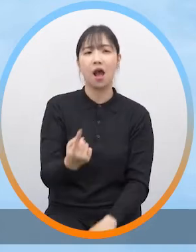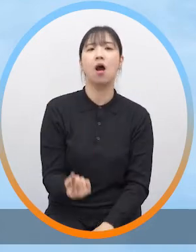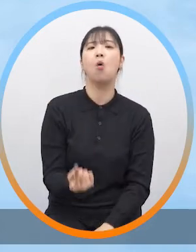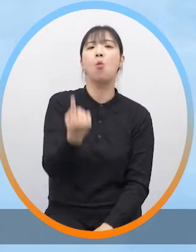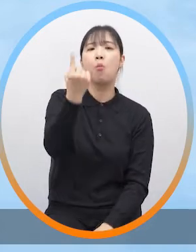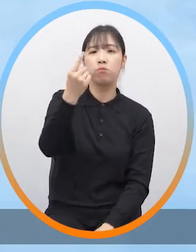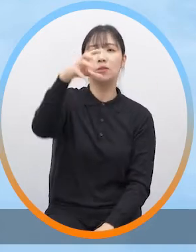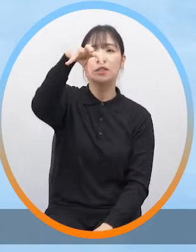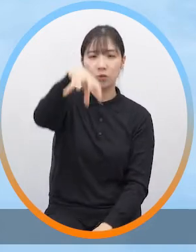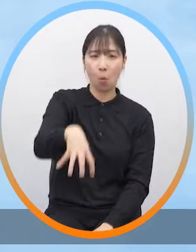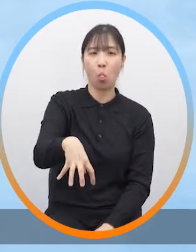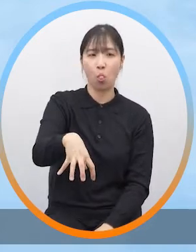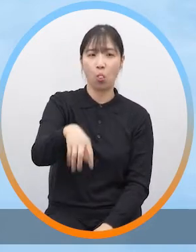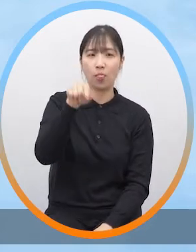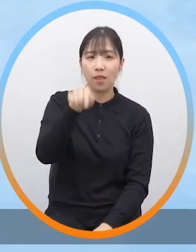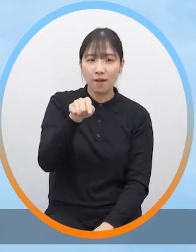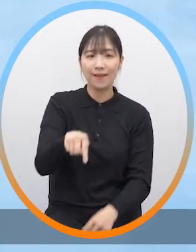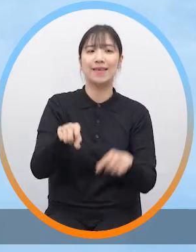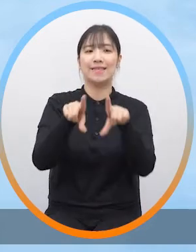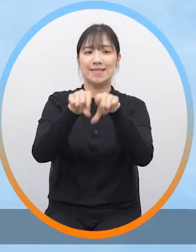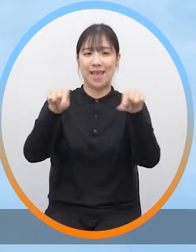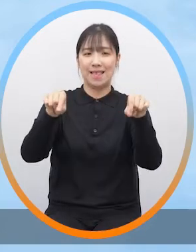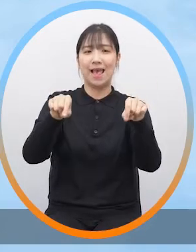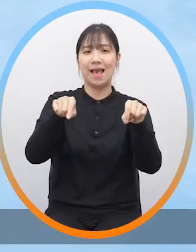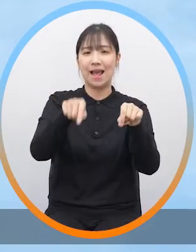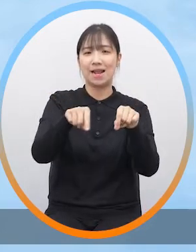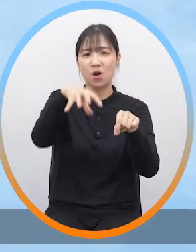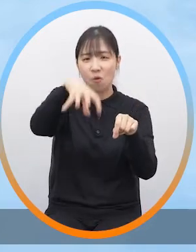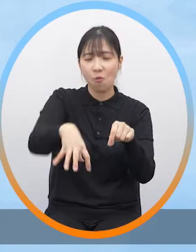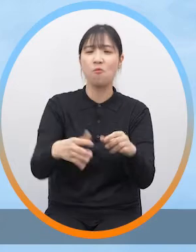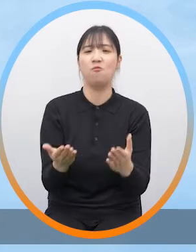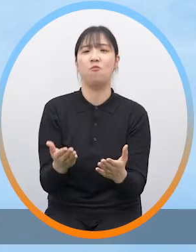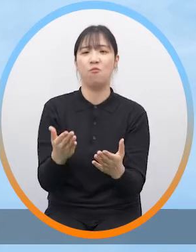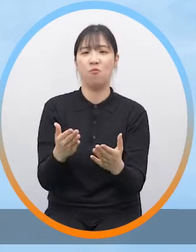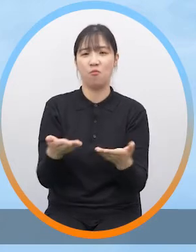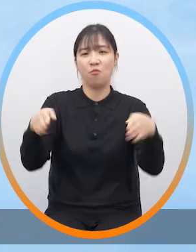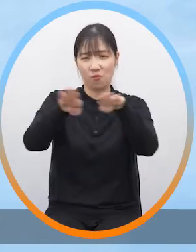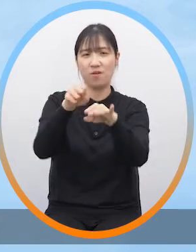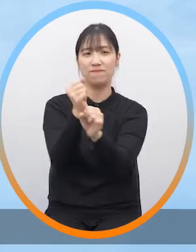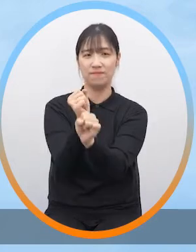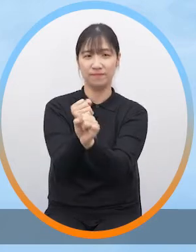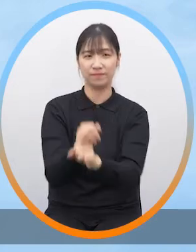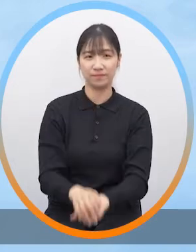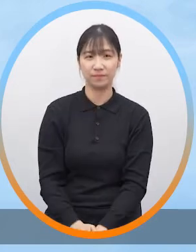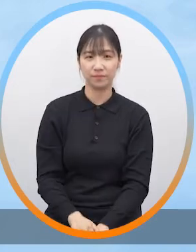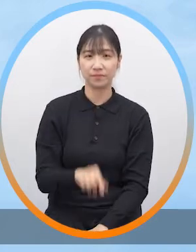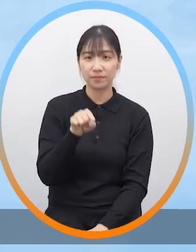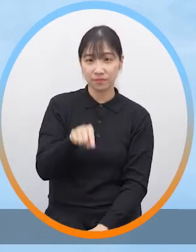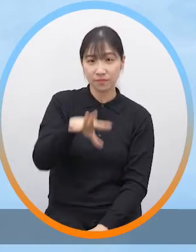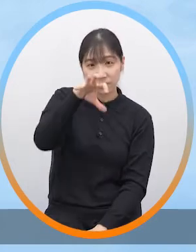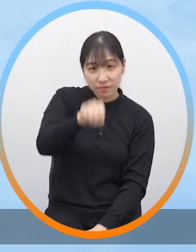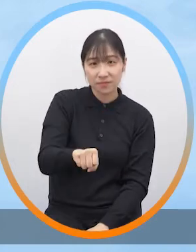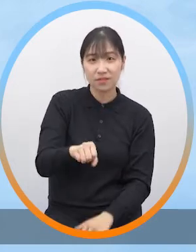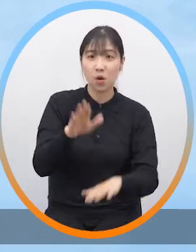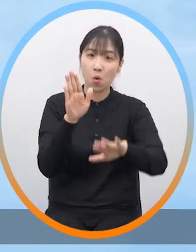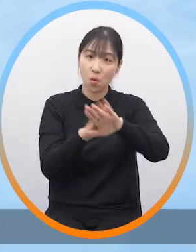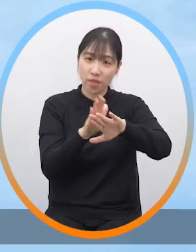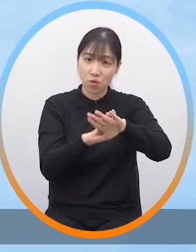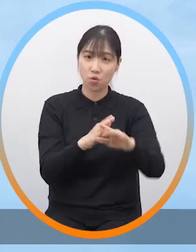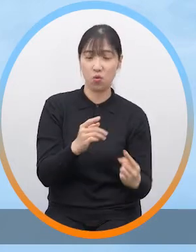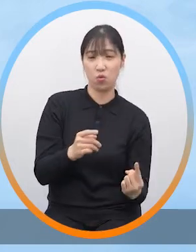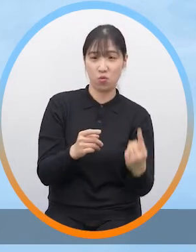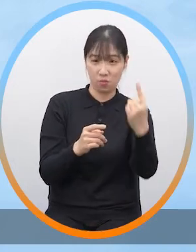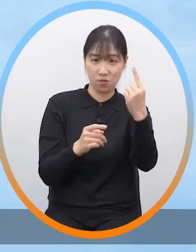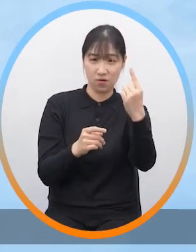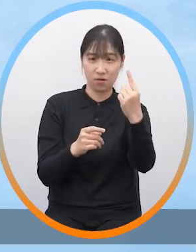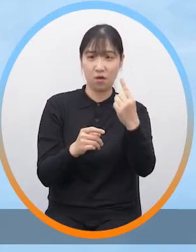그렇기 때문에 항상 그 높은 곳에 제사 지내는 공간이 있는 거죠. 그러니까 그 자리 잡은 위치가 왼쪽이